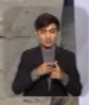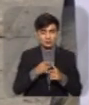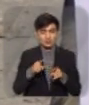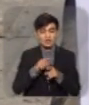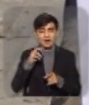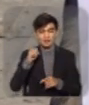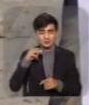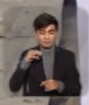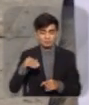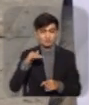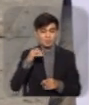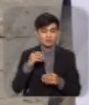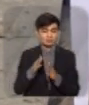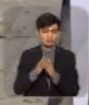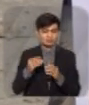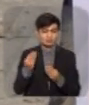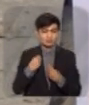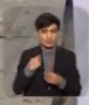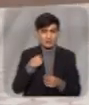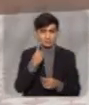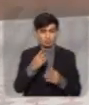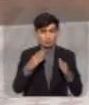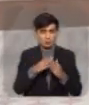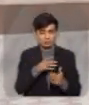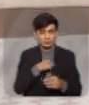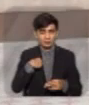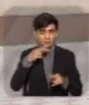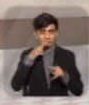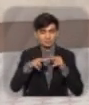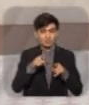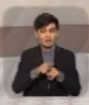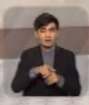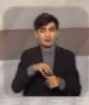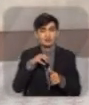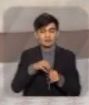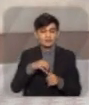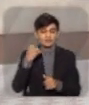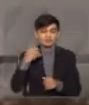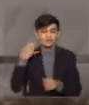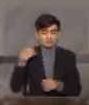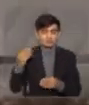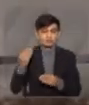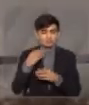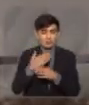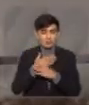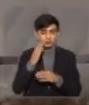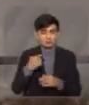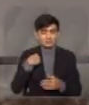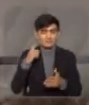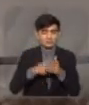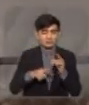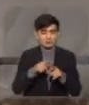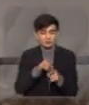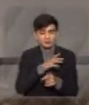Тоқаевта жалғыз баспанасынан айрылдым деген мүгедек жан мемлекет басшысы өзіне көмектесет деген үмітін үзбейді. Жалғыз өзі